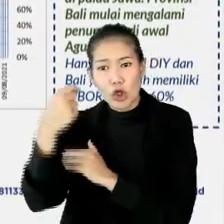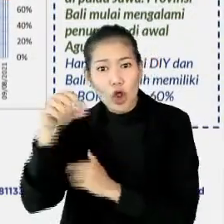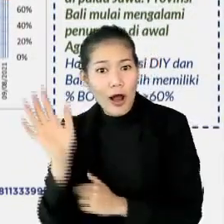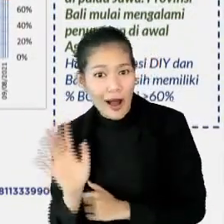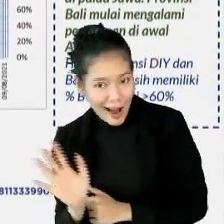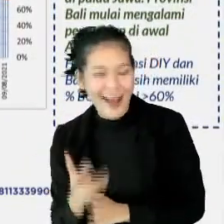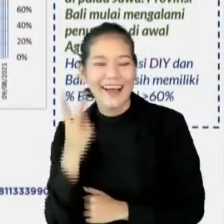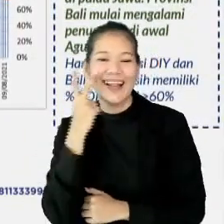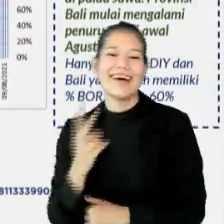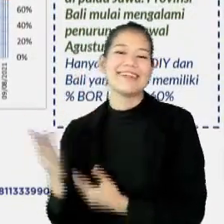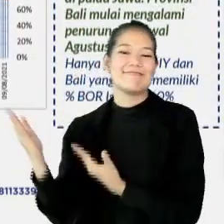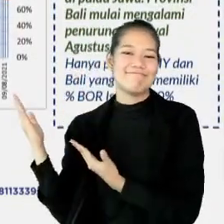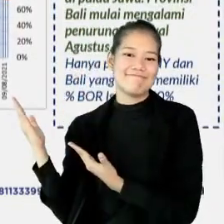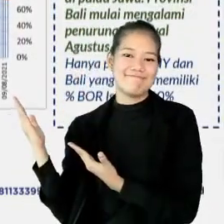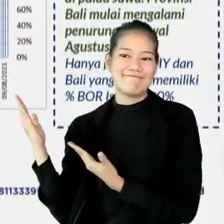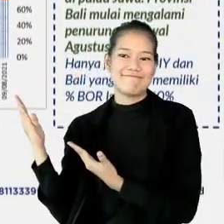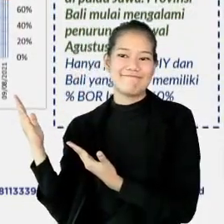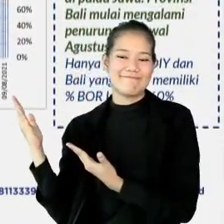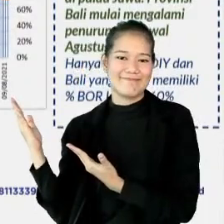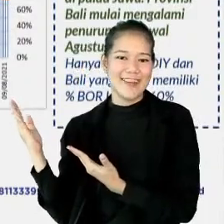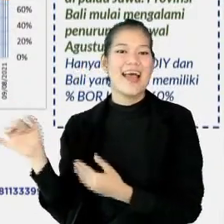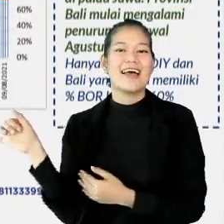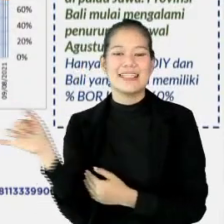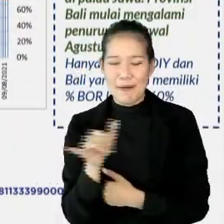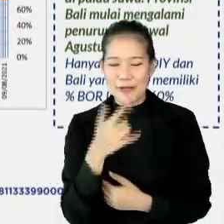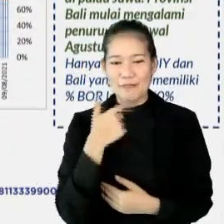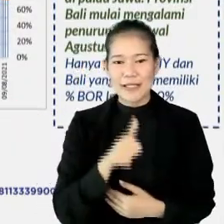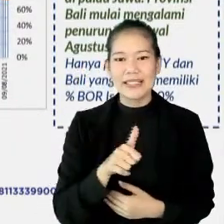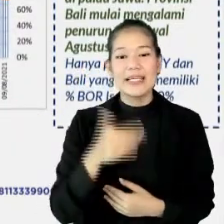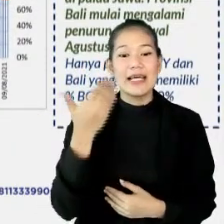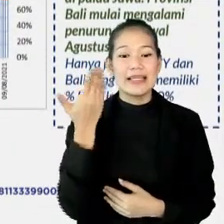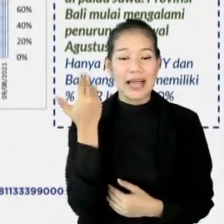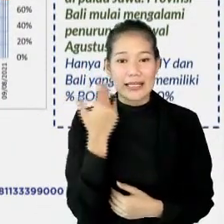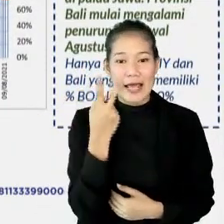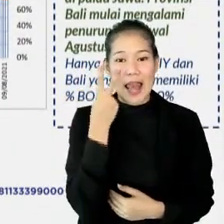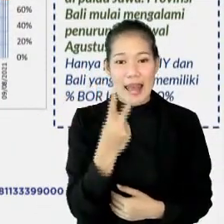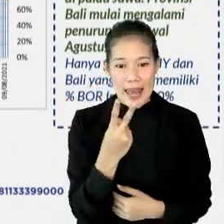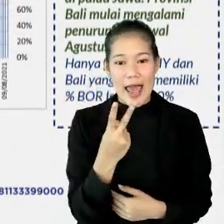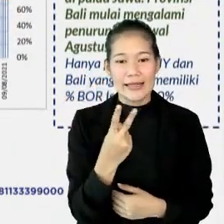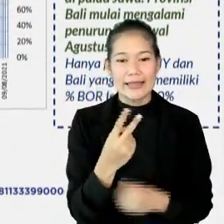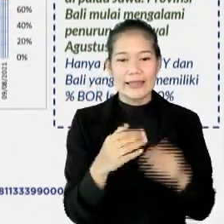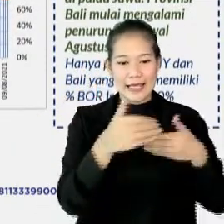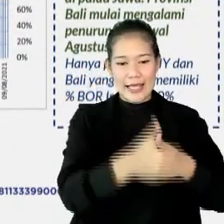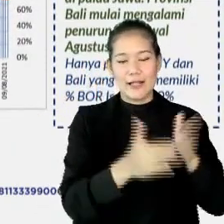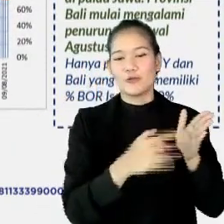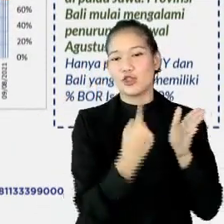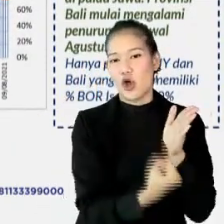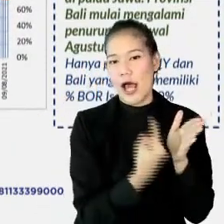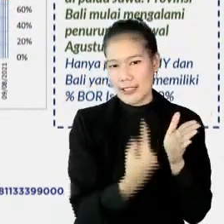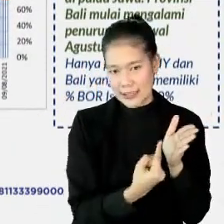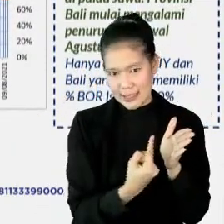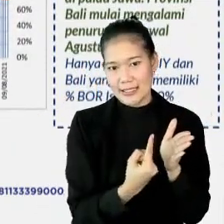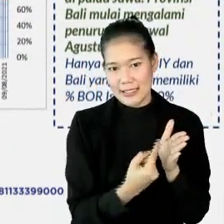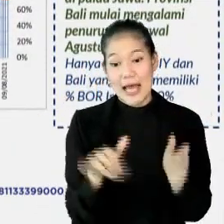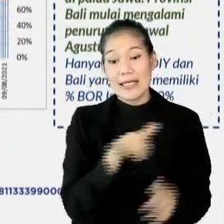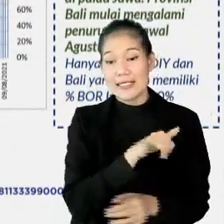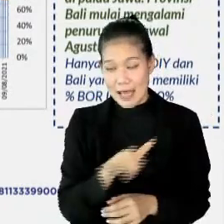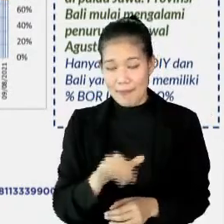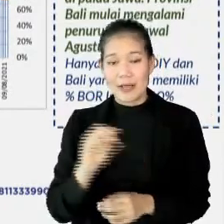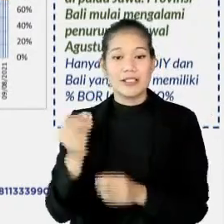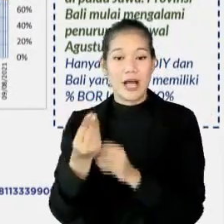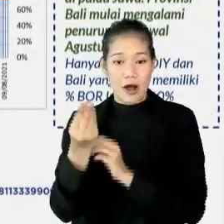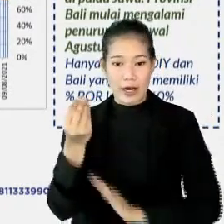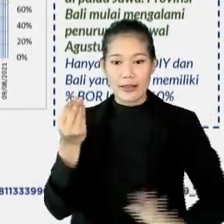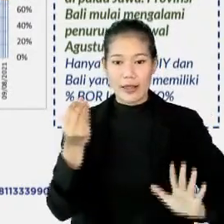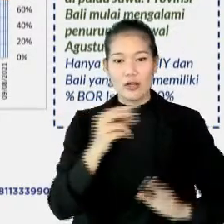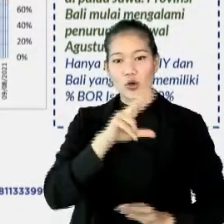nih? Bisa terlihat juga. Ini linear dengan apa yang kita lihat di bor isolasi ini. Sama catatannya untuk DKI Jakarta,